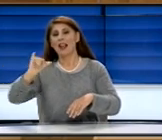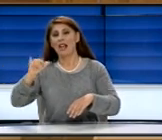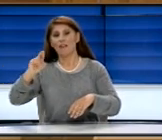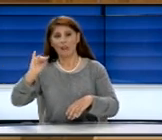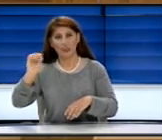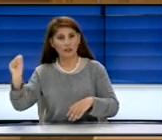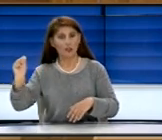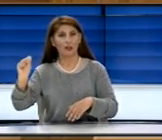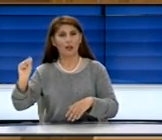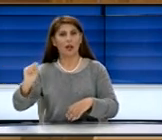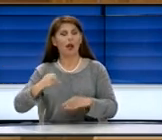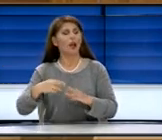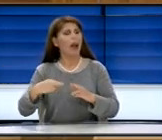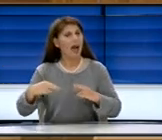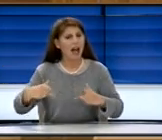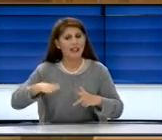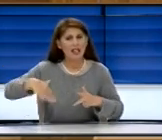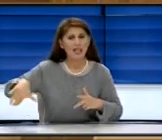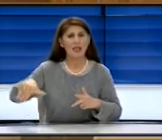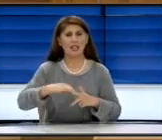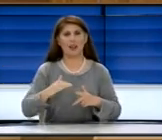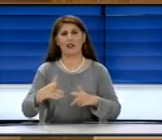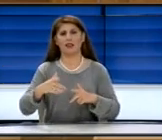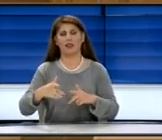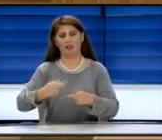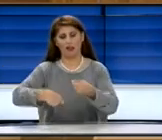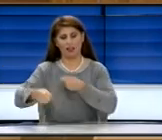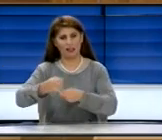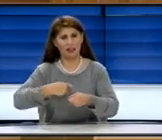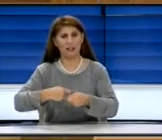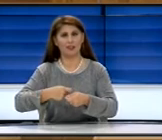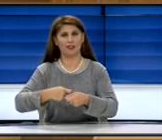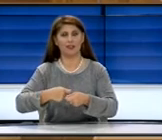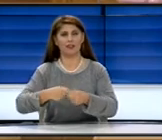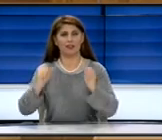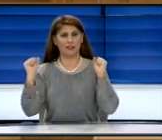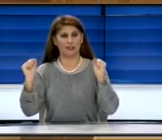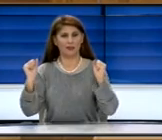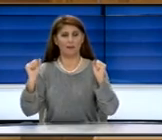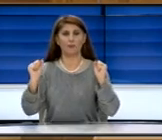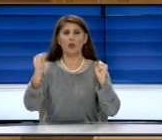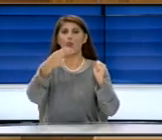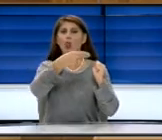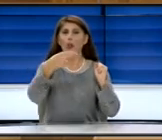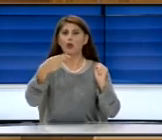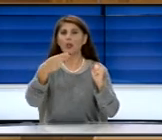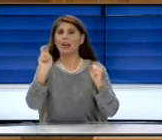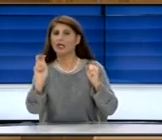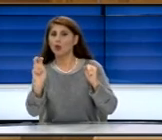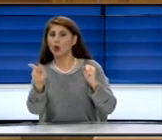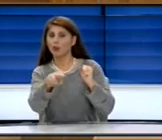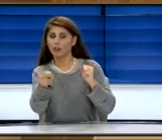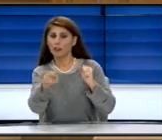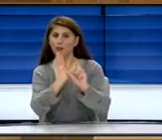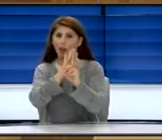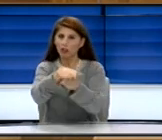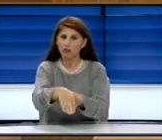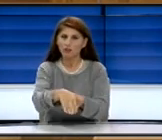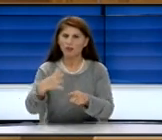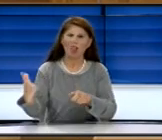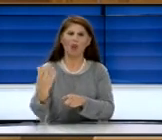αντιλαϊκής διαχείρισης της υγείας, της ιδιωτικοποίησης του ΕΣΥ, ο Χρυσοχοΐδης και ο Θεοδωρικάκος τώρα της καταστολής